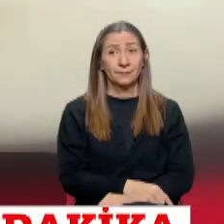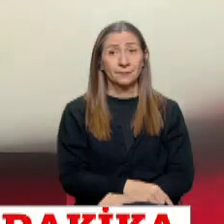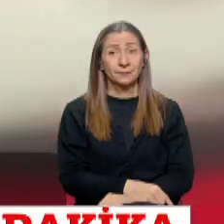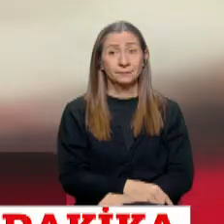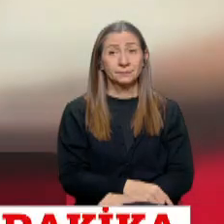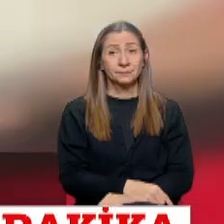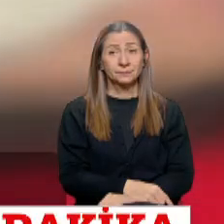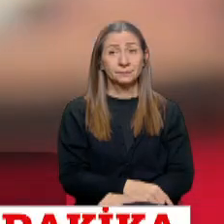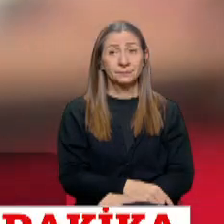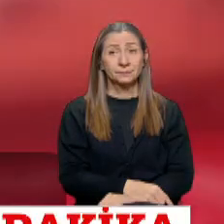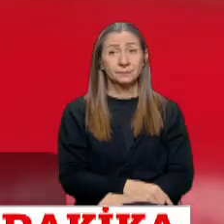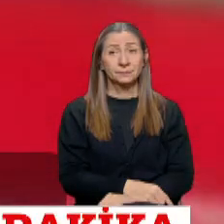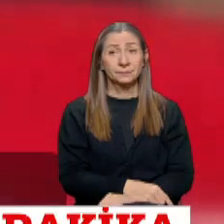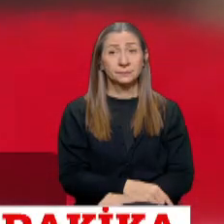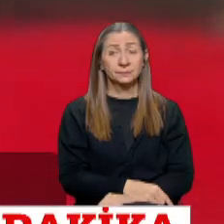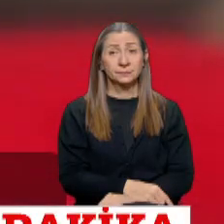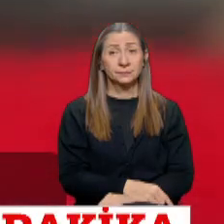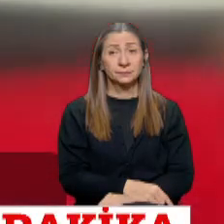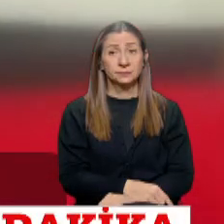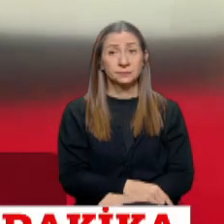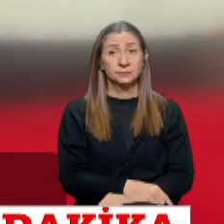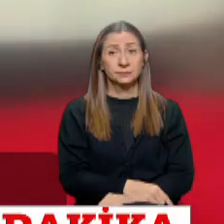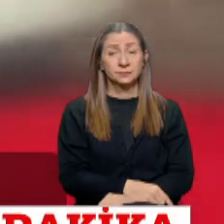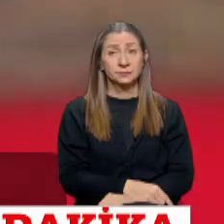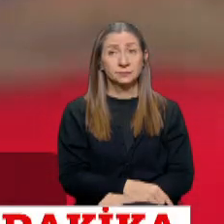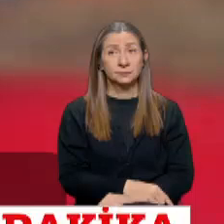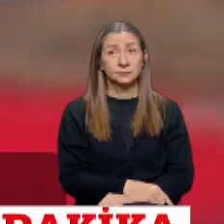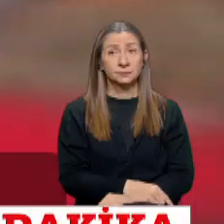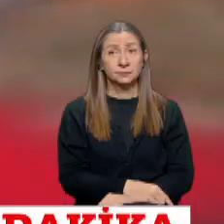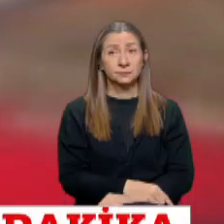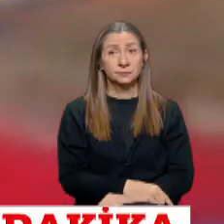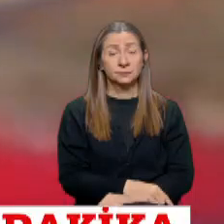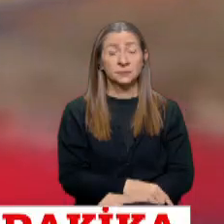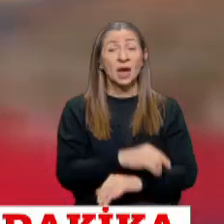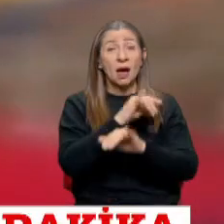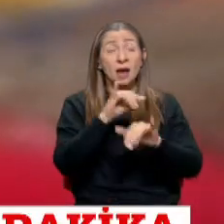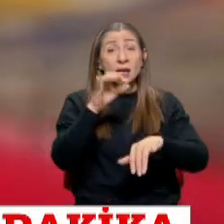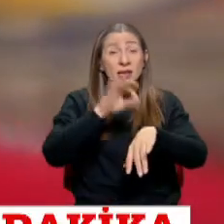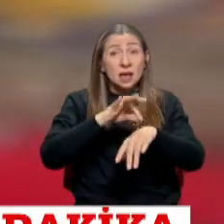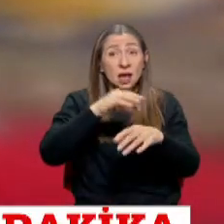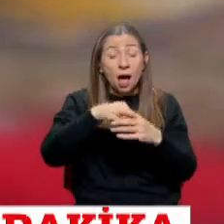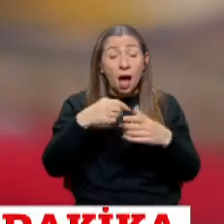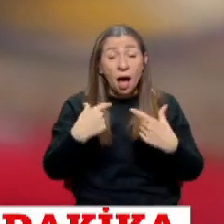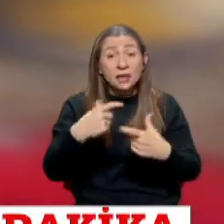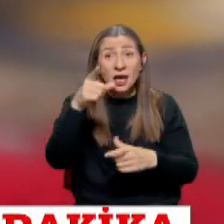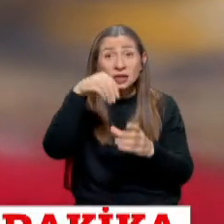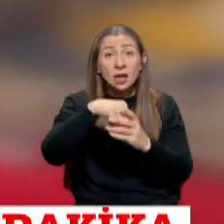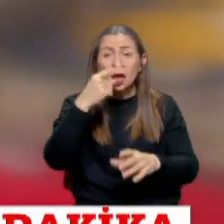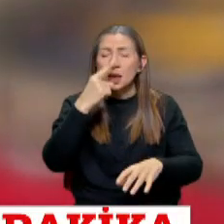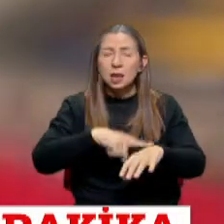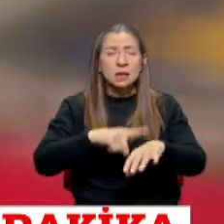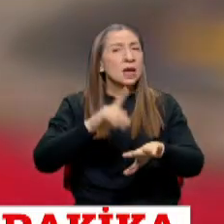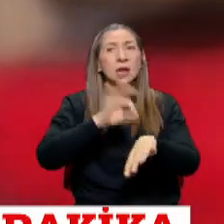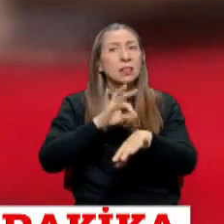Gel kardeşim. Kendi ayaklarını sürüp geliyor. Hadi dinlensin, bekleyin arkadaşlar. Yorgun değil mi? Aynı dakikalarda Hatay'da da inanılmaz